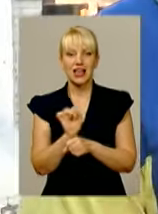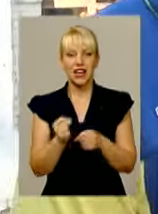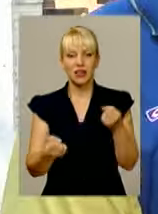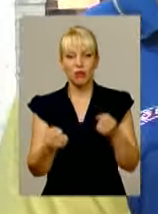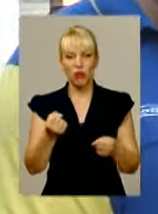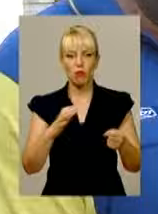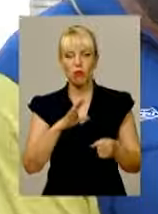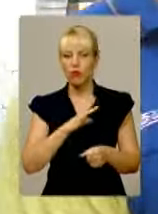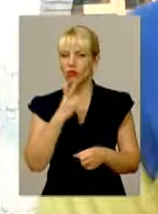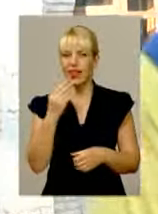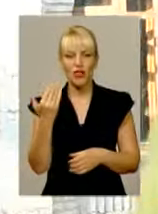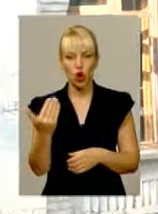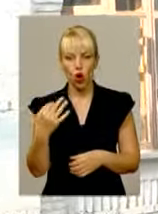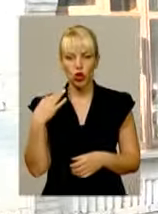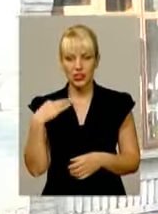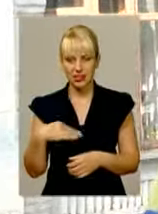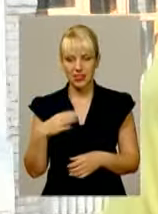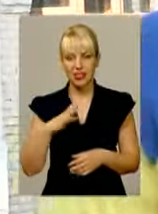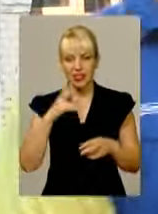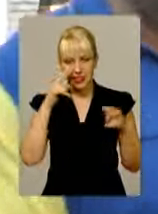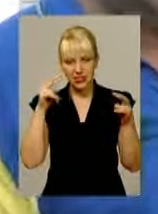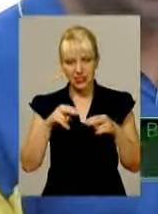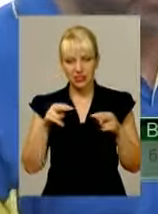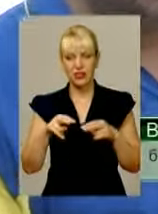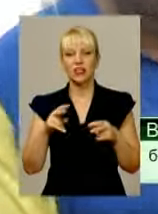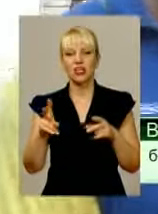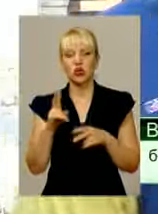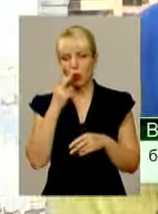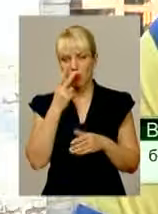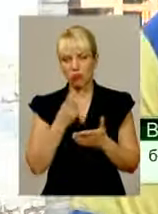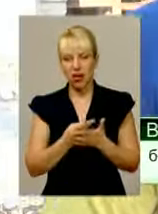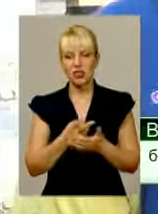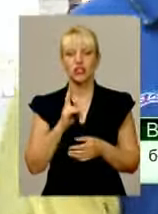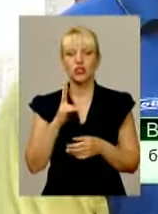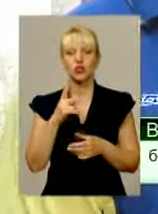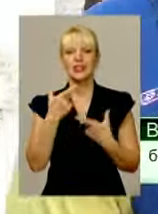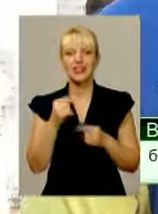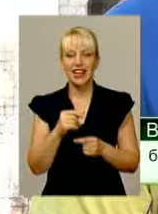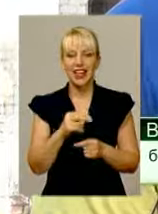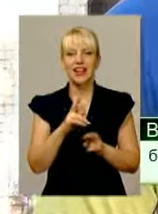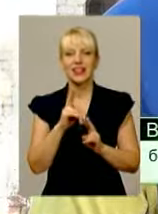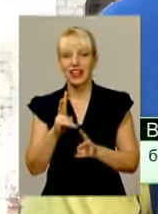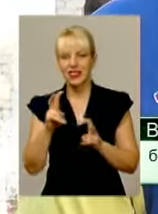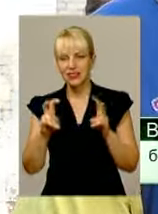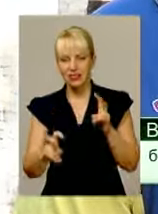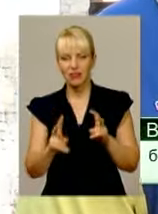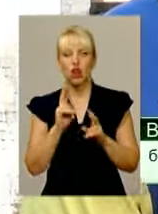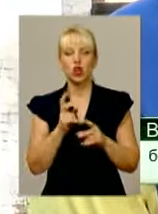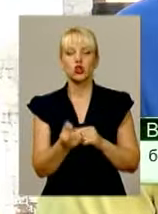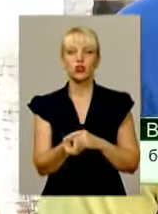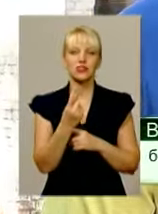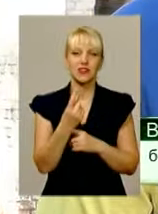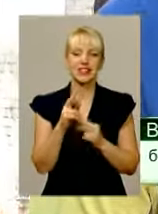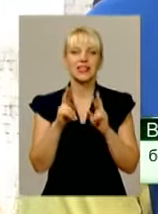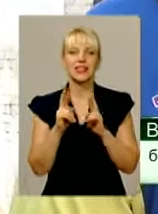Є свідки також, які бачили, де хто сидів, хто на якому місці сидів, хто звідки виїжджав, хто як їхав.